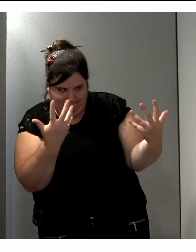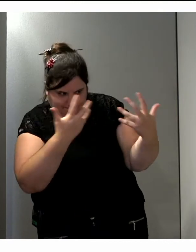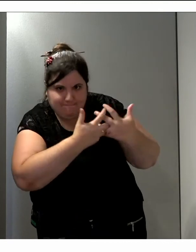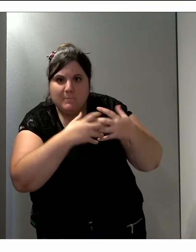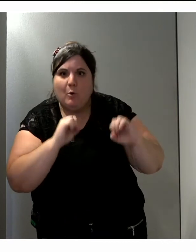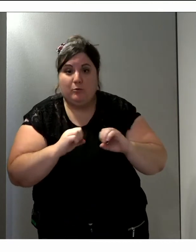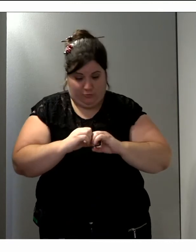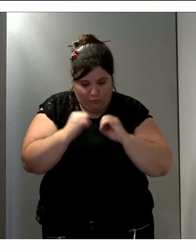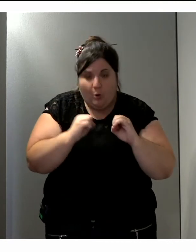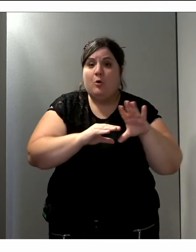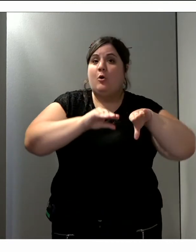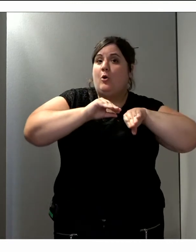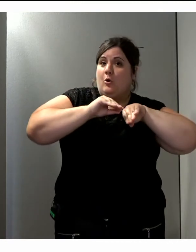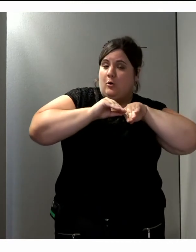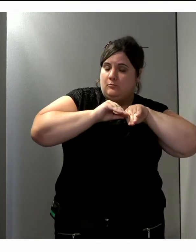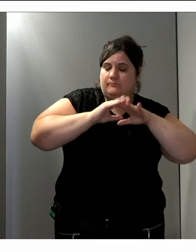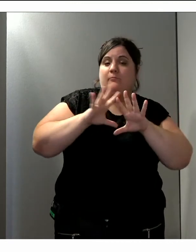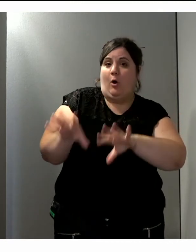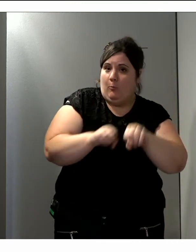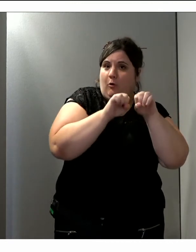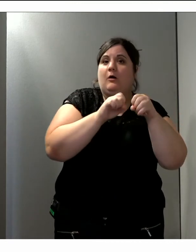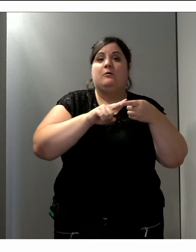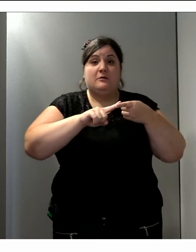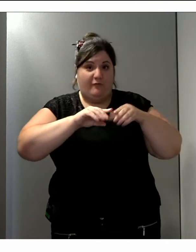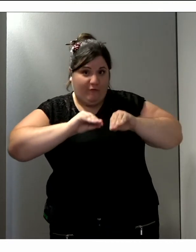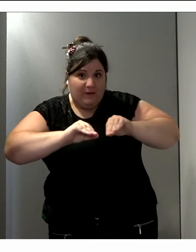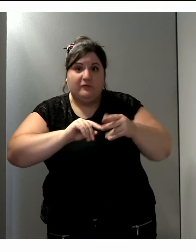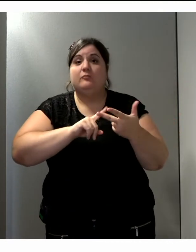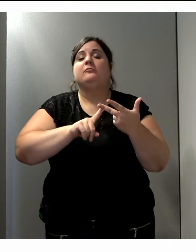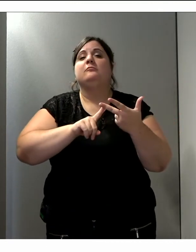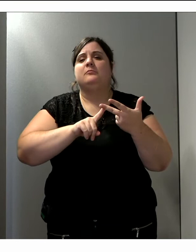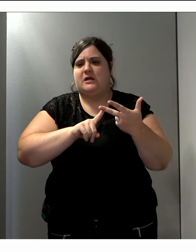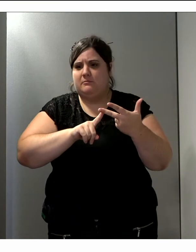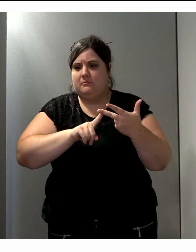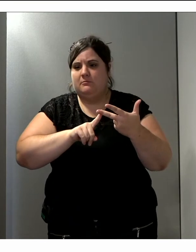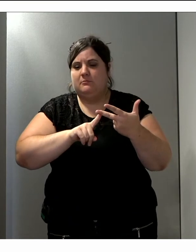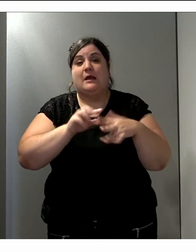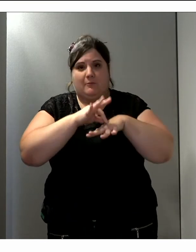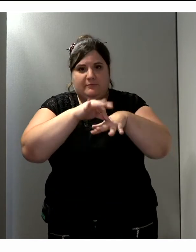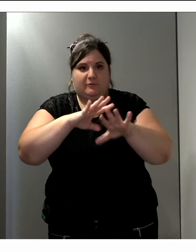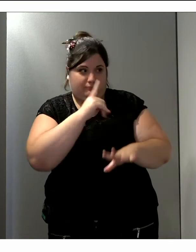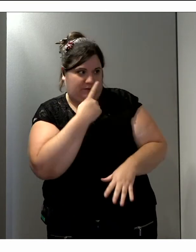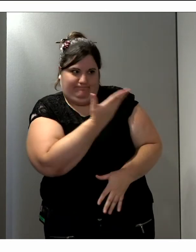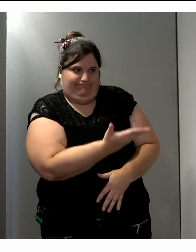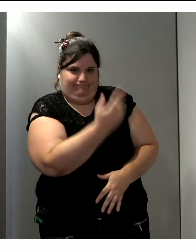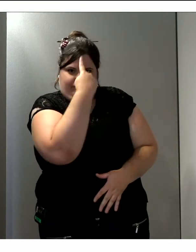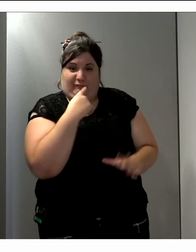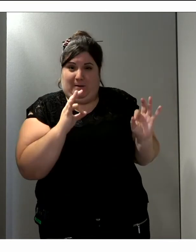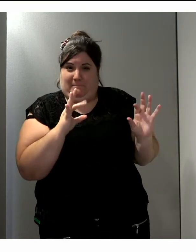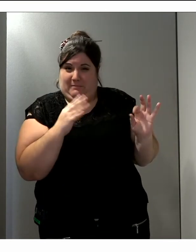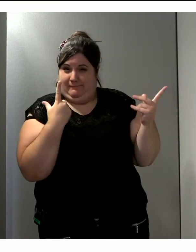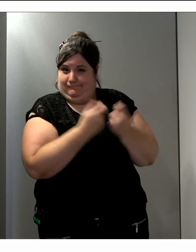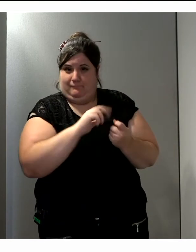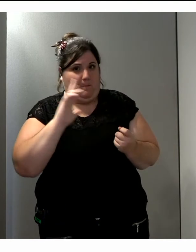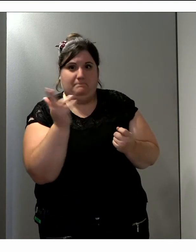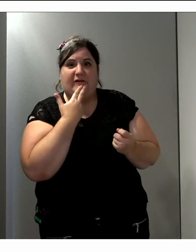accompagnement, formation, tout à fait adapté justement à la prise en charge du public handicapé en détention. Les décrets pour mettre